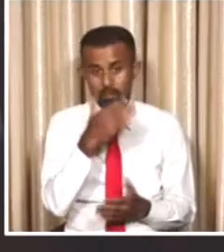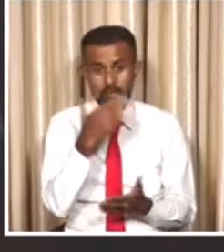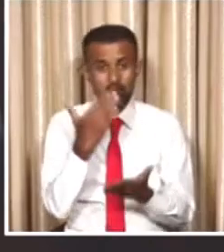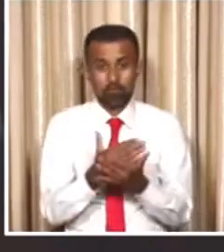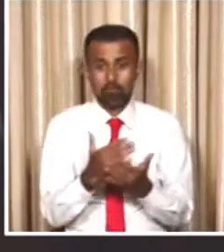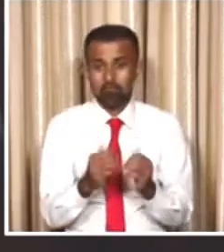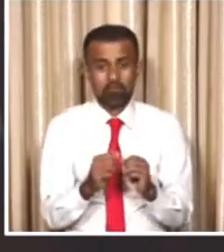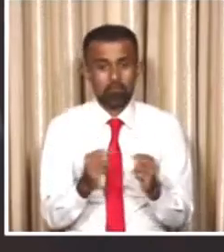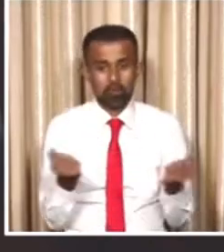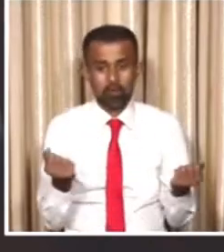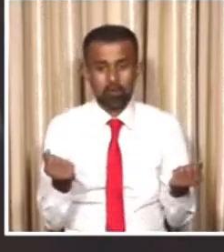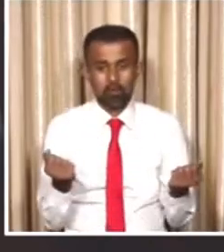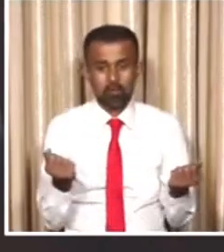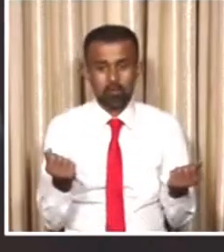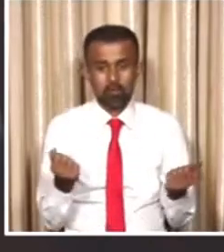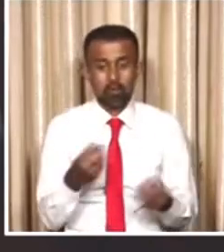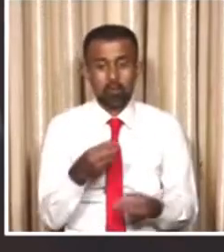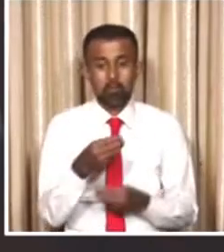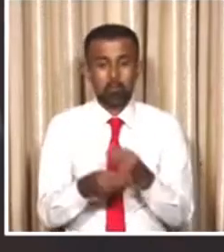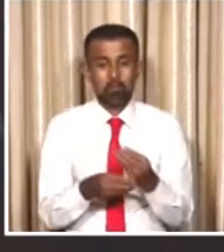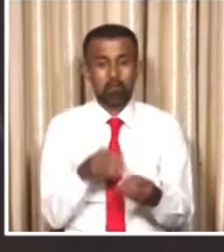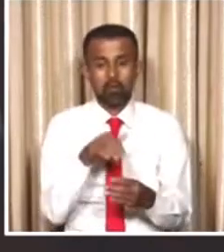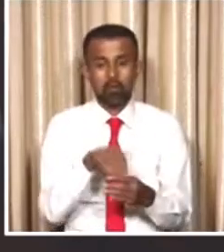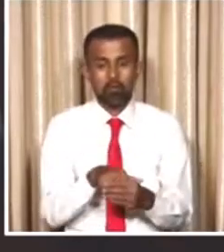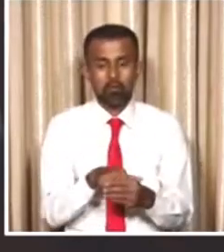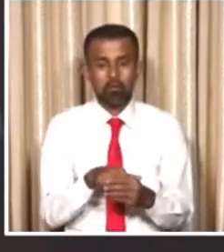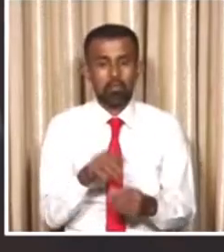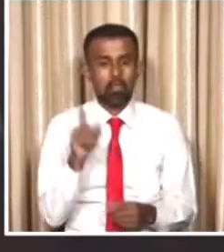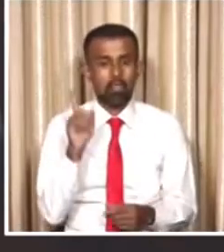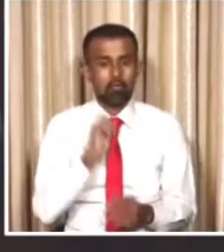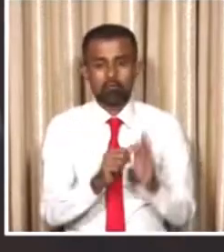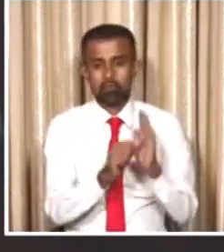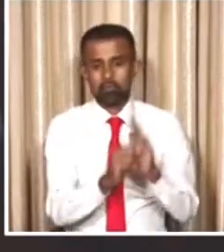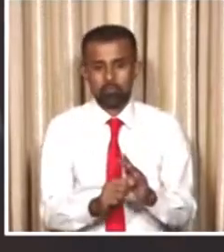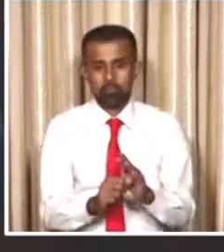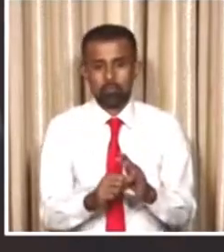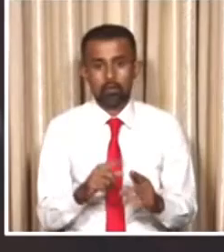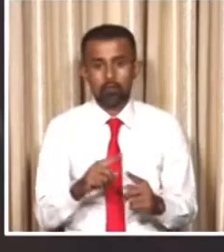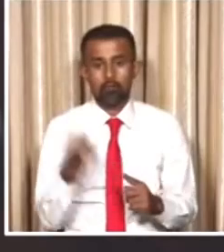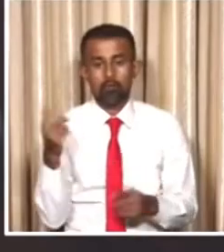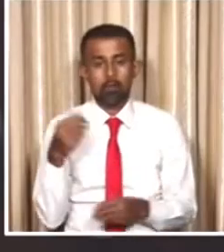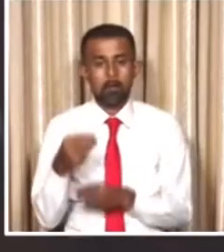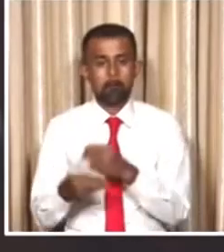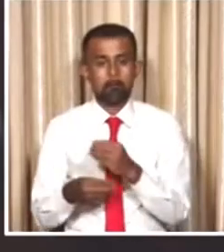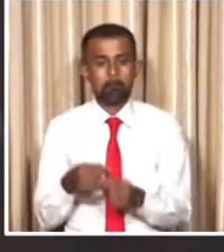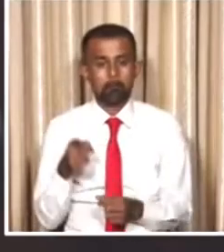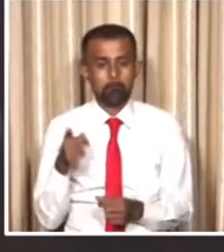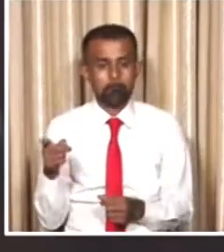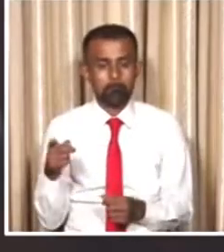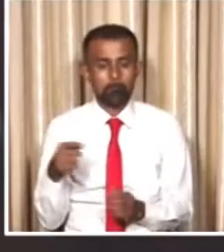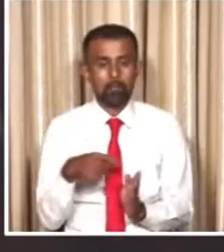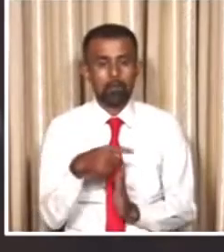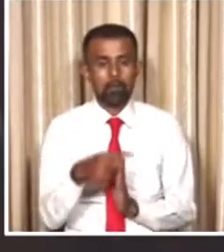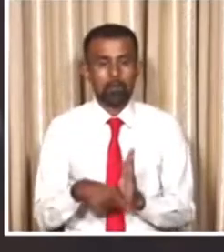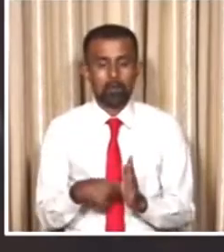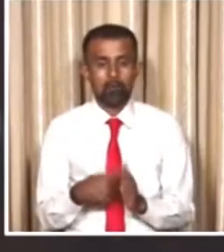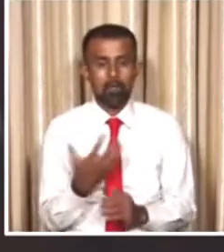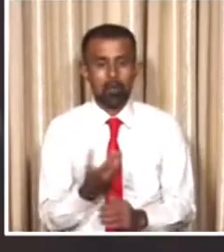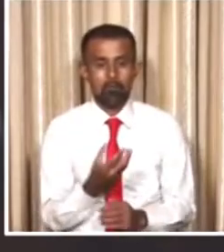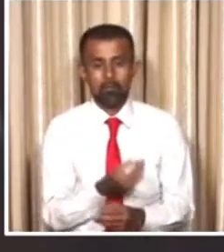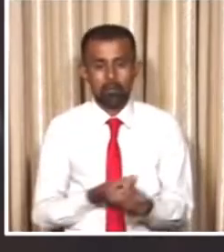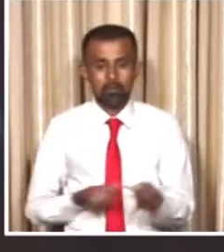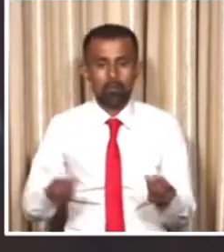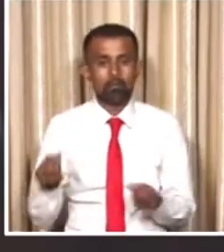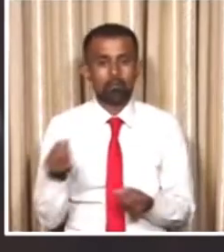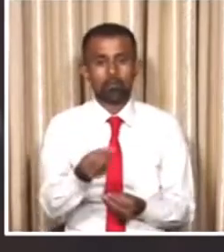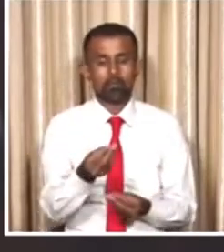නැතුව ඒ ආයතනය අකර්මණ්‍ය කරලා වෙනත් ආයතන වලට මේ රටේ ඒ අවස්ථාව ලබා දීම